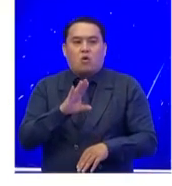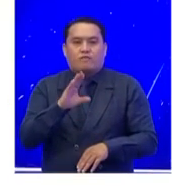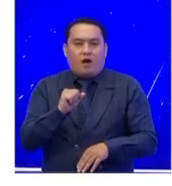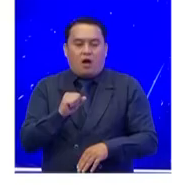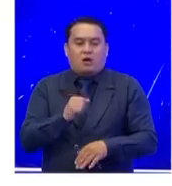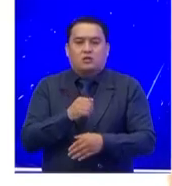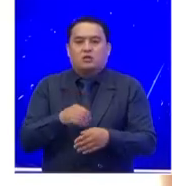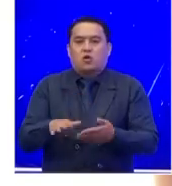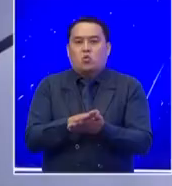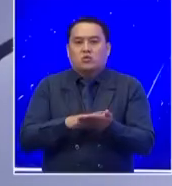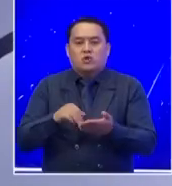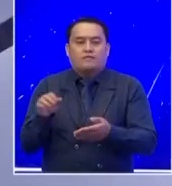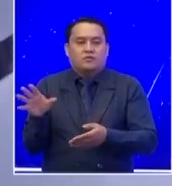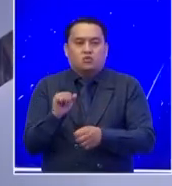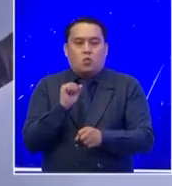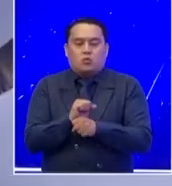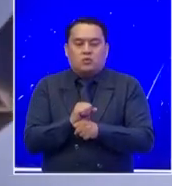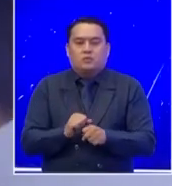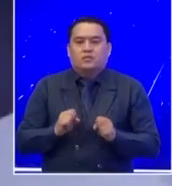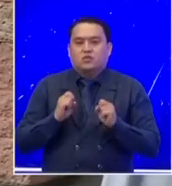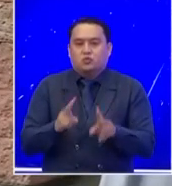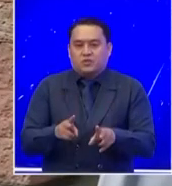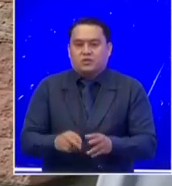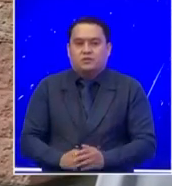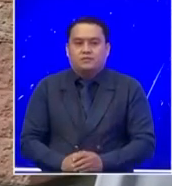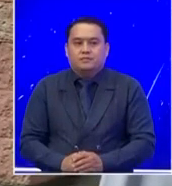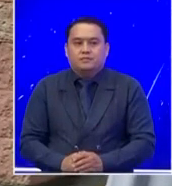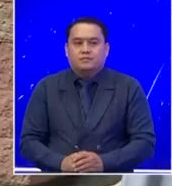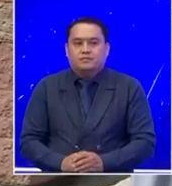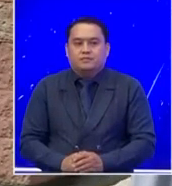свести на нет распространенный в местности вид преступности.